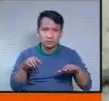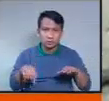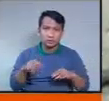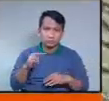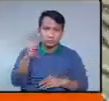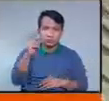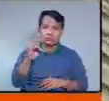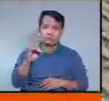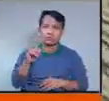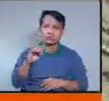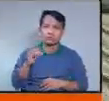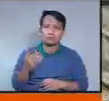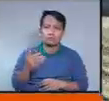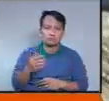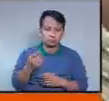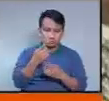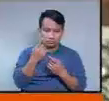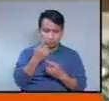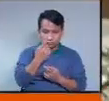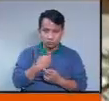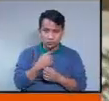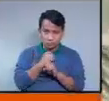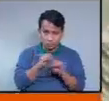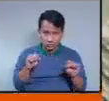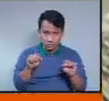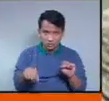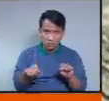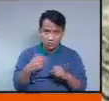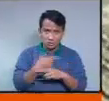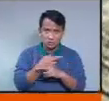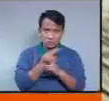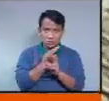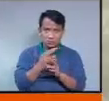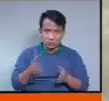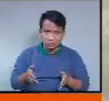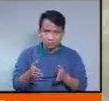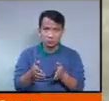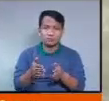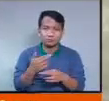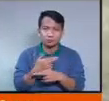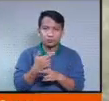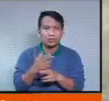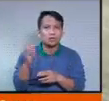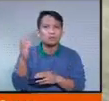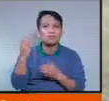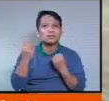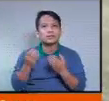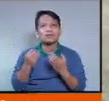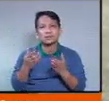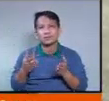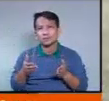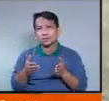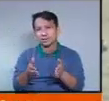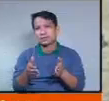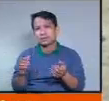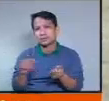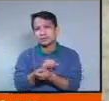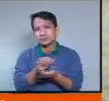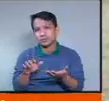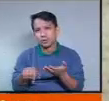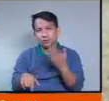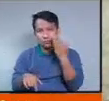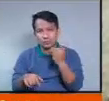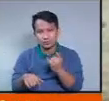North Cotabato. And dun sa tanong mo kung safe na ba na ayusin yung mga kalsada, kasi ang dami kasing mga kalsada na na-damage. Yung